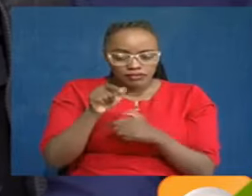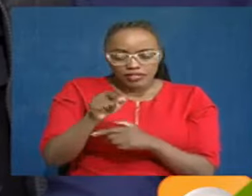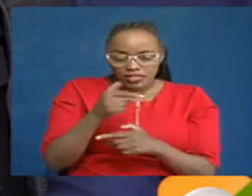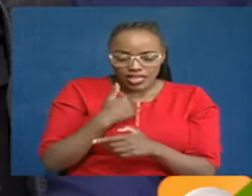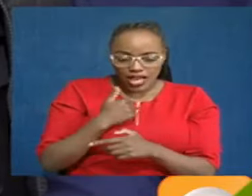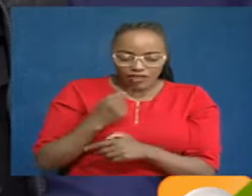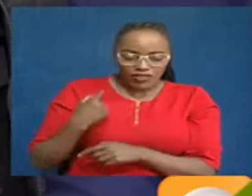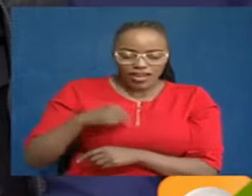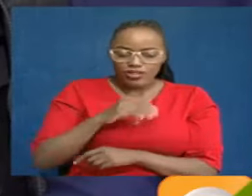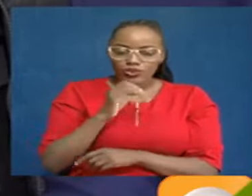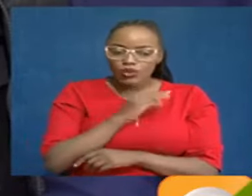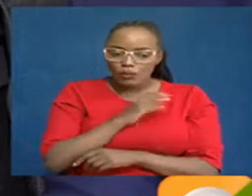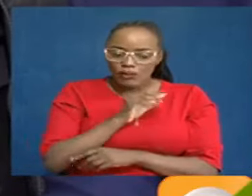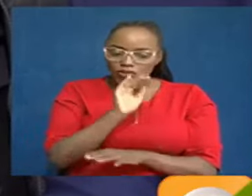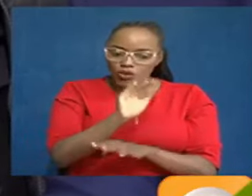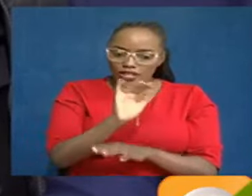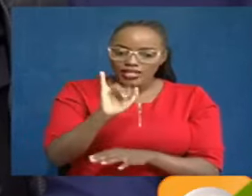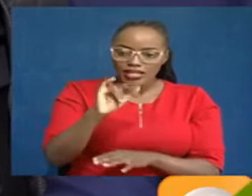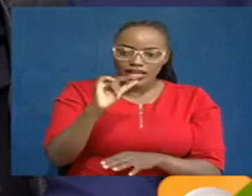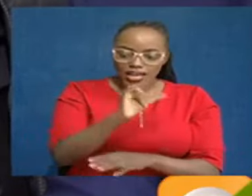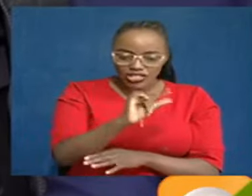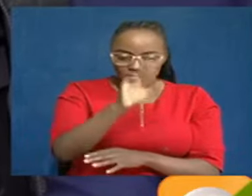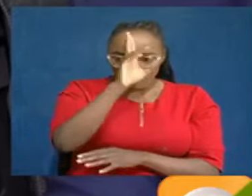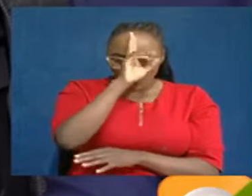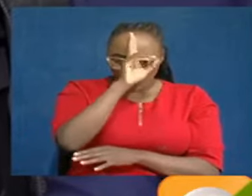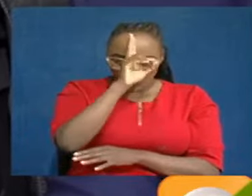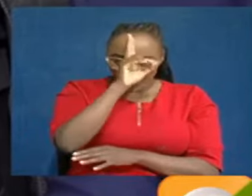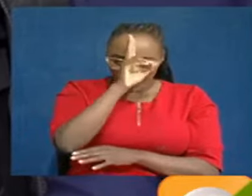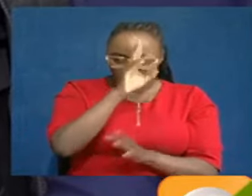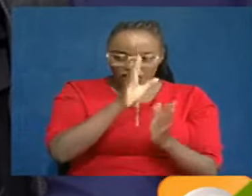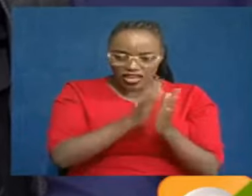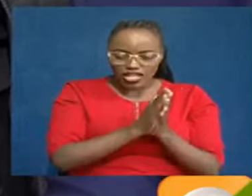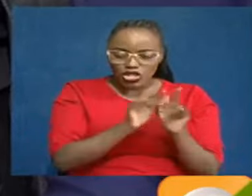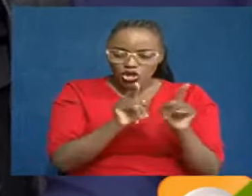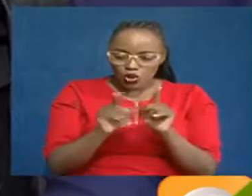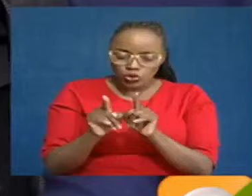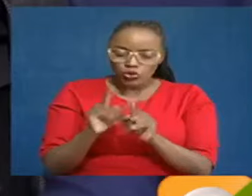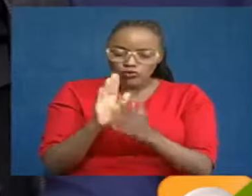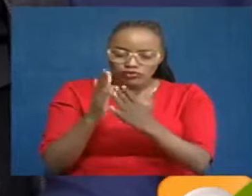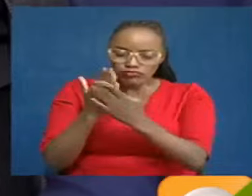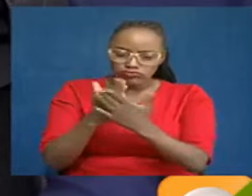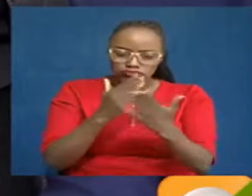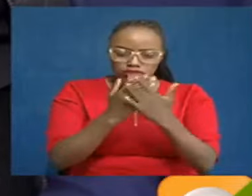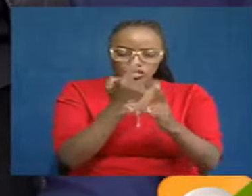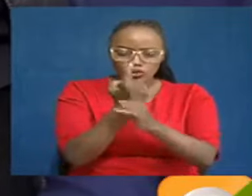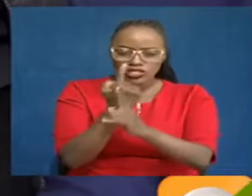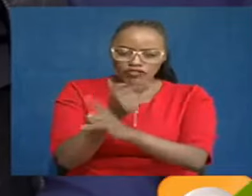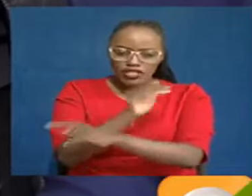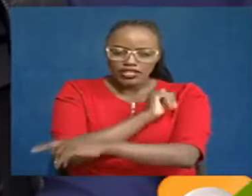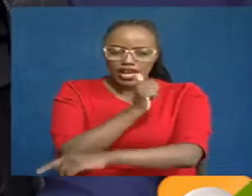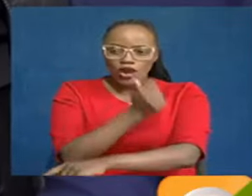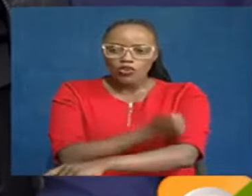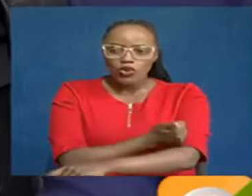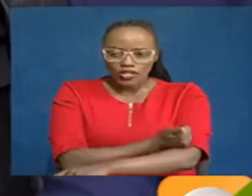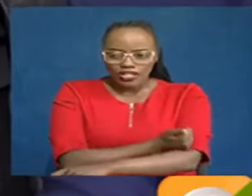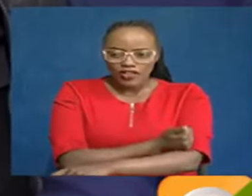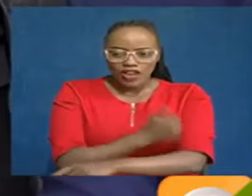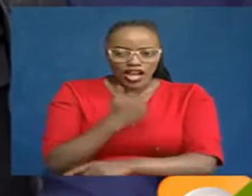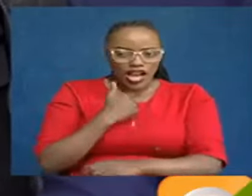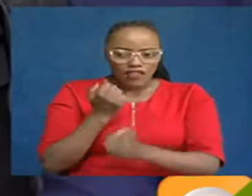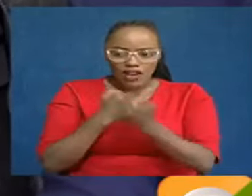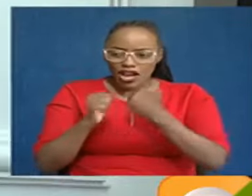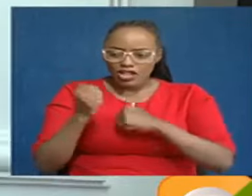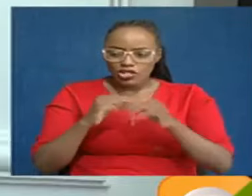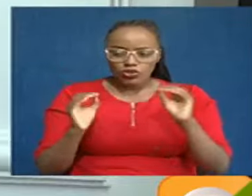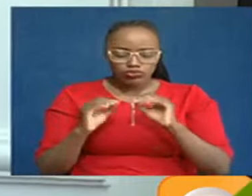Despite our outreach to Inspector General of Police and multiple appeals to relevant authorities, there has been no action